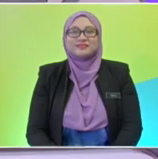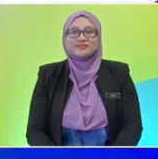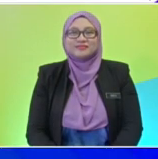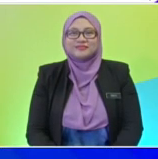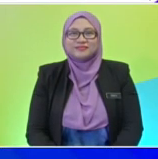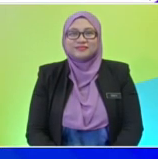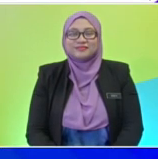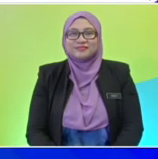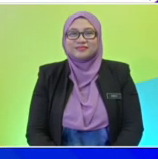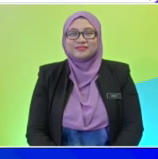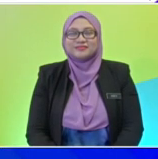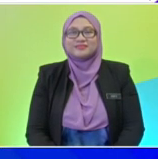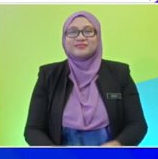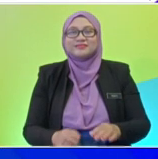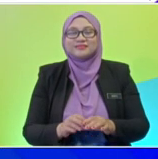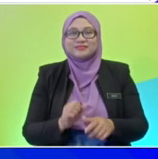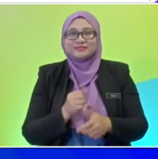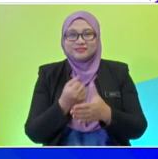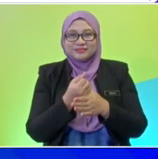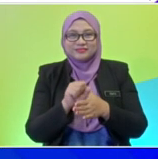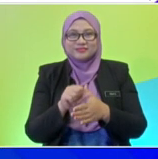perselisihan paham antara